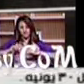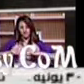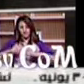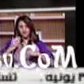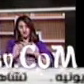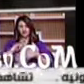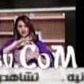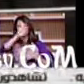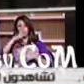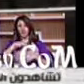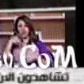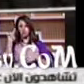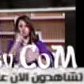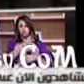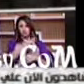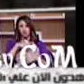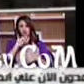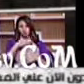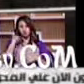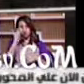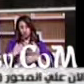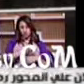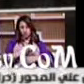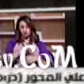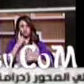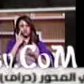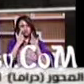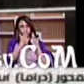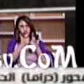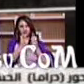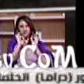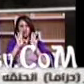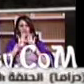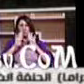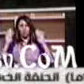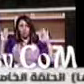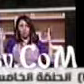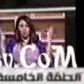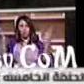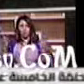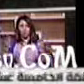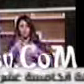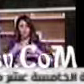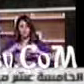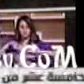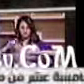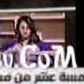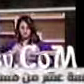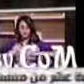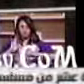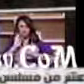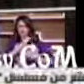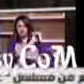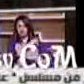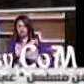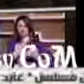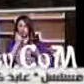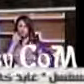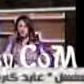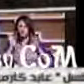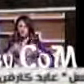الاخرى في تامين جائز بالنسبه له المحكمه بصفه عامه مجمع المحاكم بصفه عامه اللي بتقع في نطاق